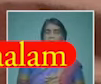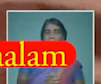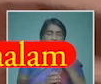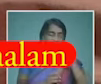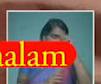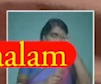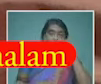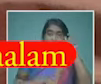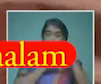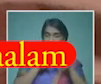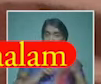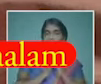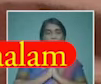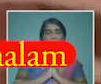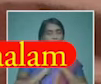கடந்த காலத்தில்